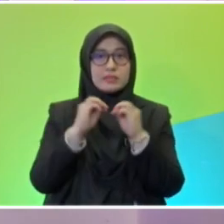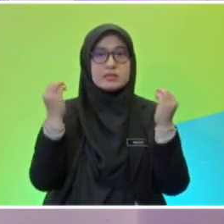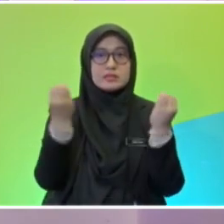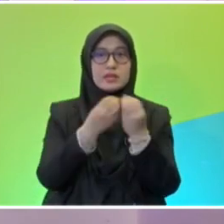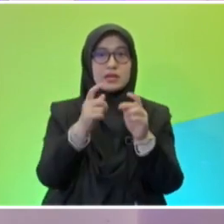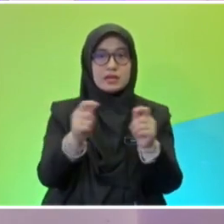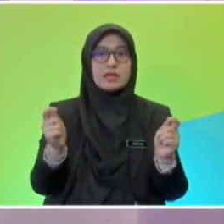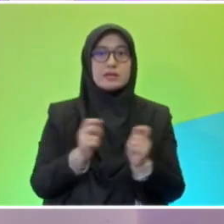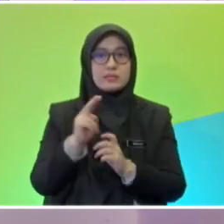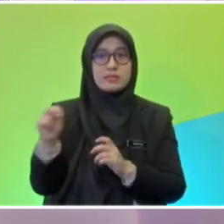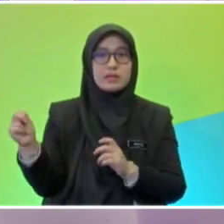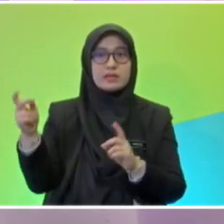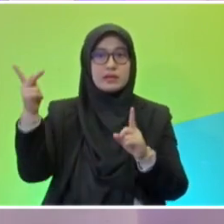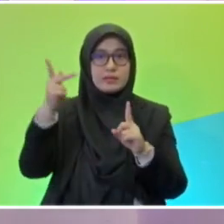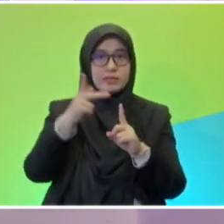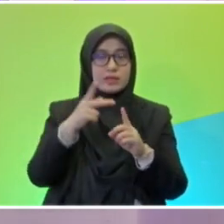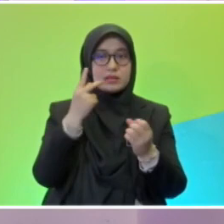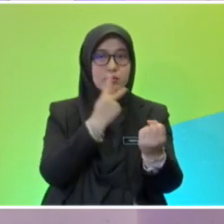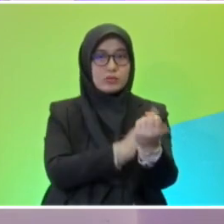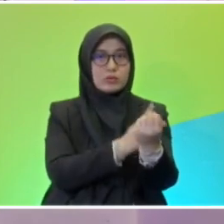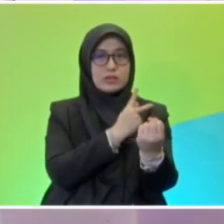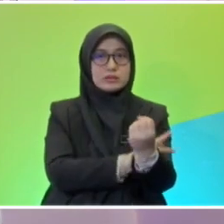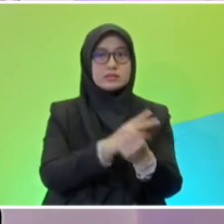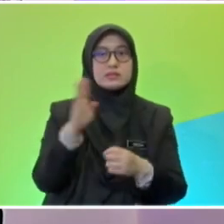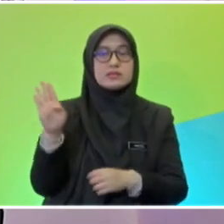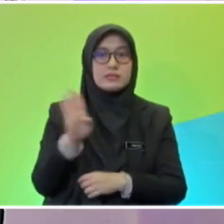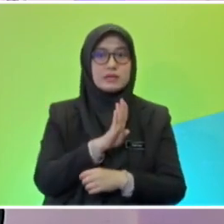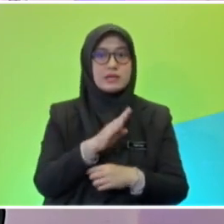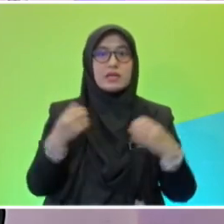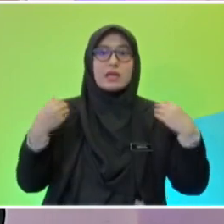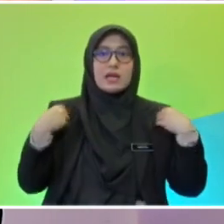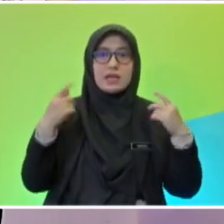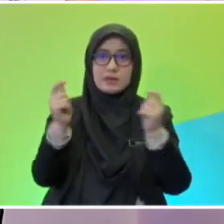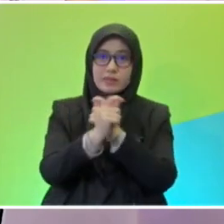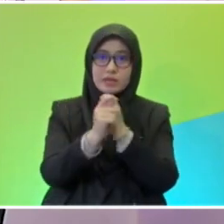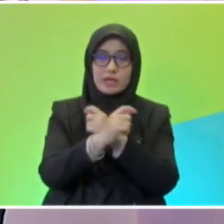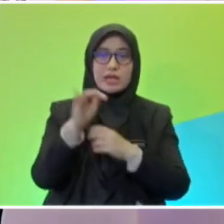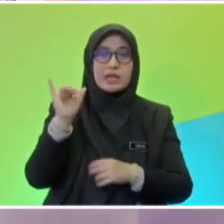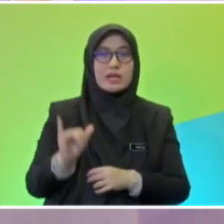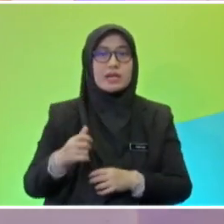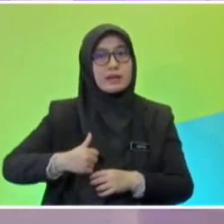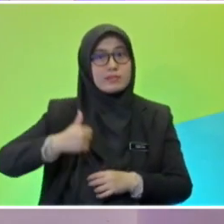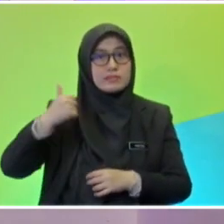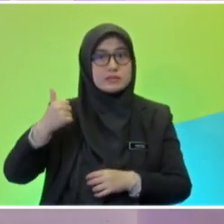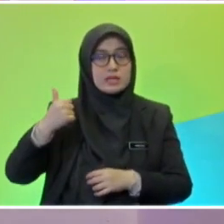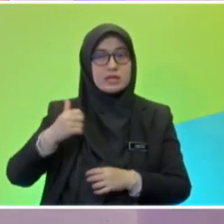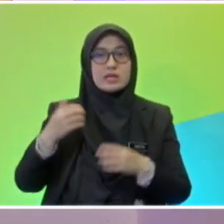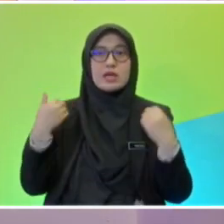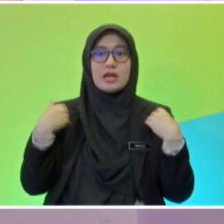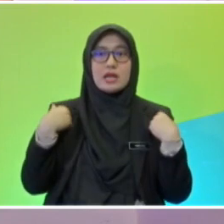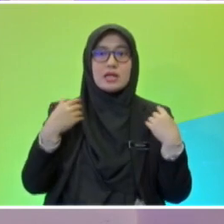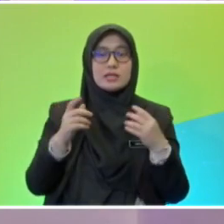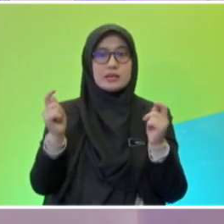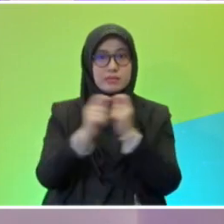kelemahan penentangan gitu coba kita tahu ada penentangan yang ada penentangan yang gagal ada penentangan yang menerima akibat ya yang menerima